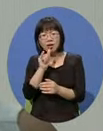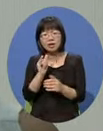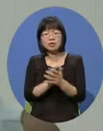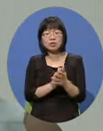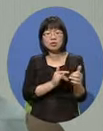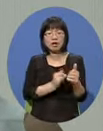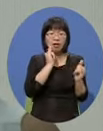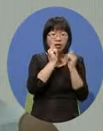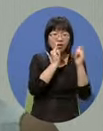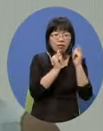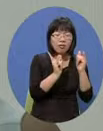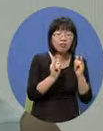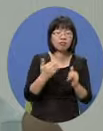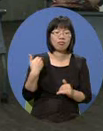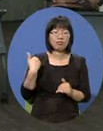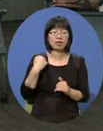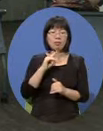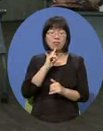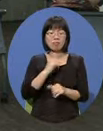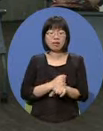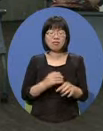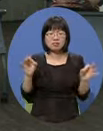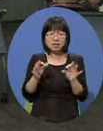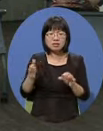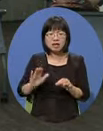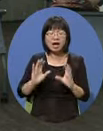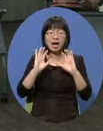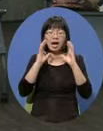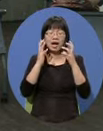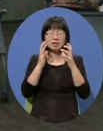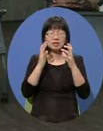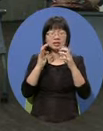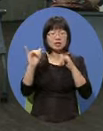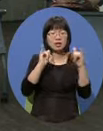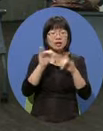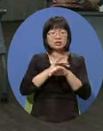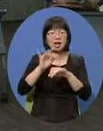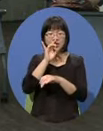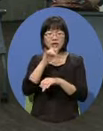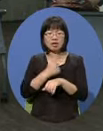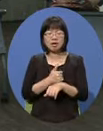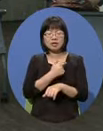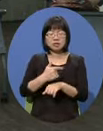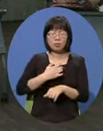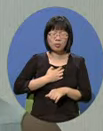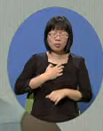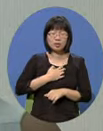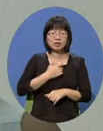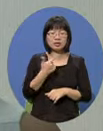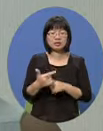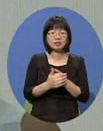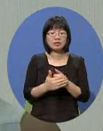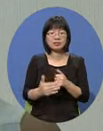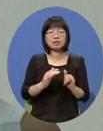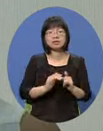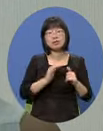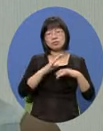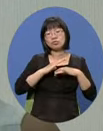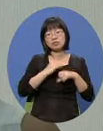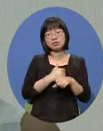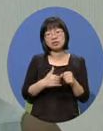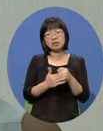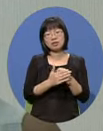다 전화해봤는데도 친구들도 모른다고. 그러니까 잠깐이라도 아이가 놓쳐지면 너무 불안하기 때문에 그러니까 너무 세상이